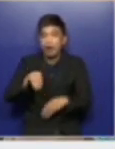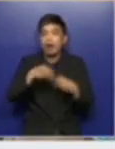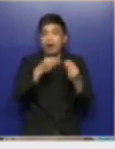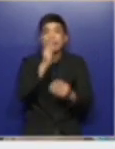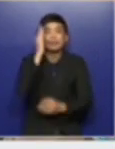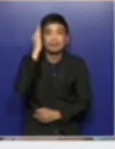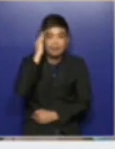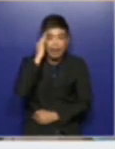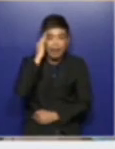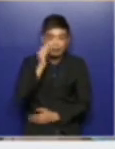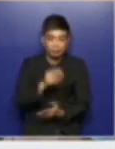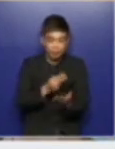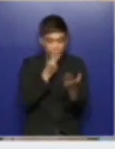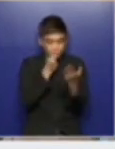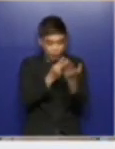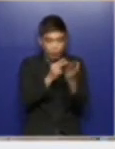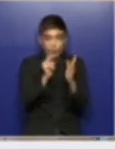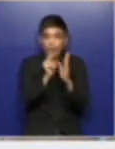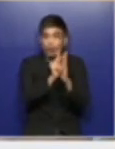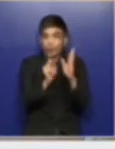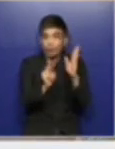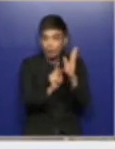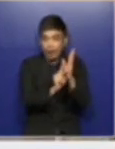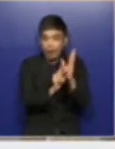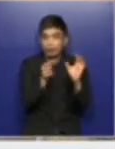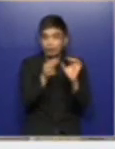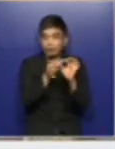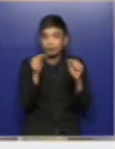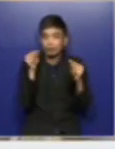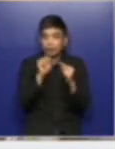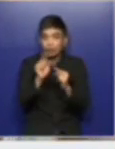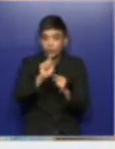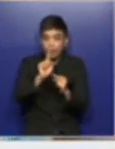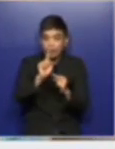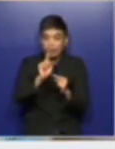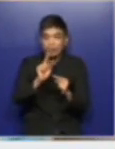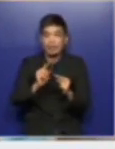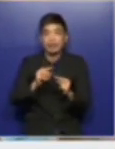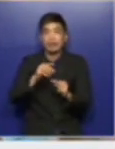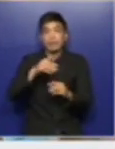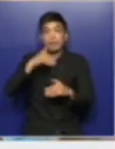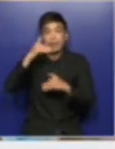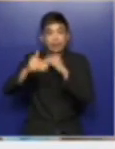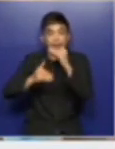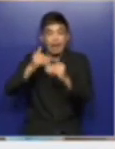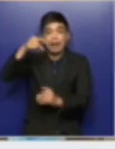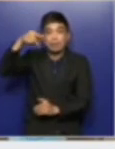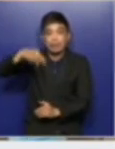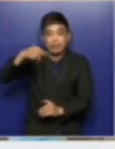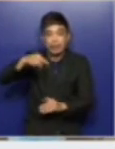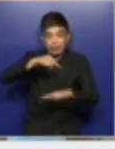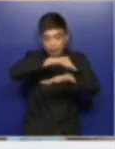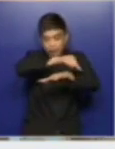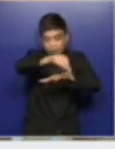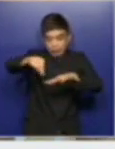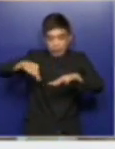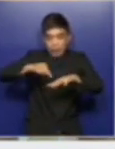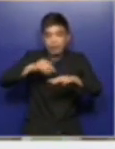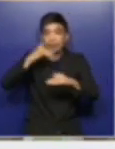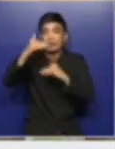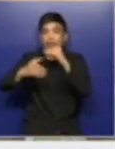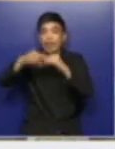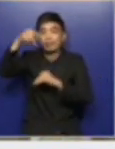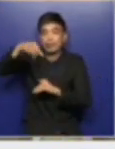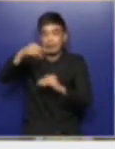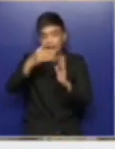ซึ่งท่านเขียนไว้ในกฎหมายที่ว่าด้วยเขตพัฒนาพิเศษภาคตะวันออกนะครับพระราชบัญญั